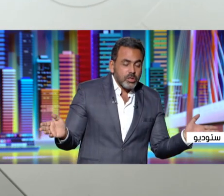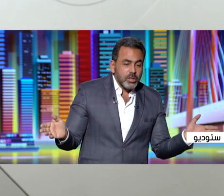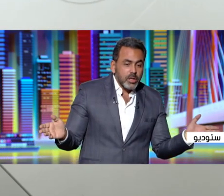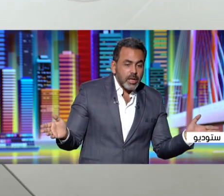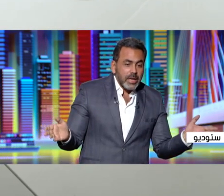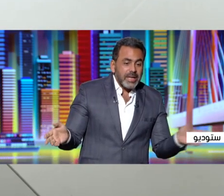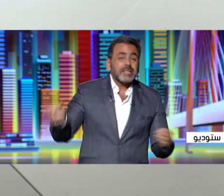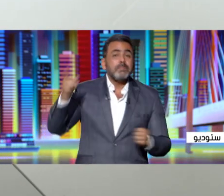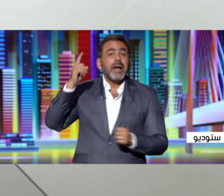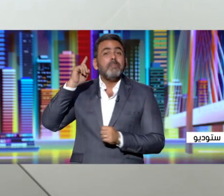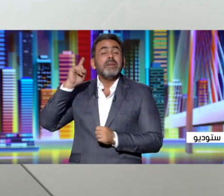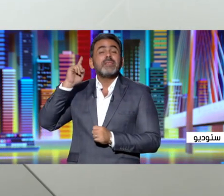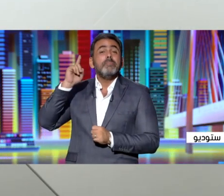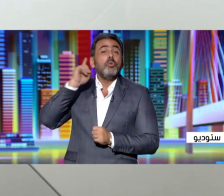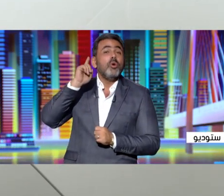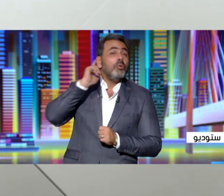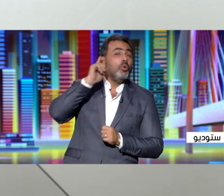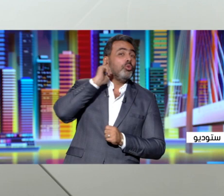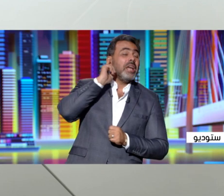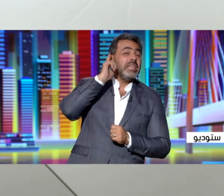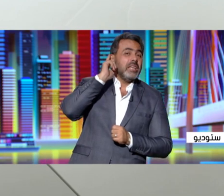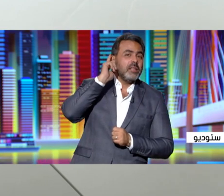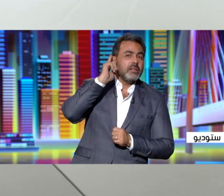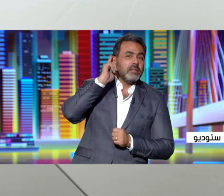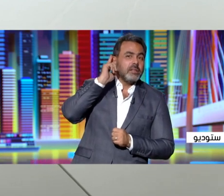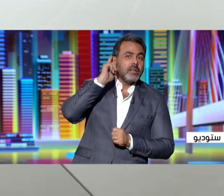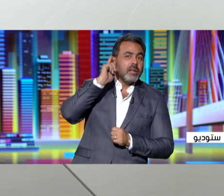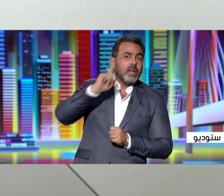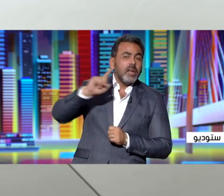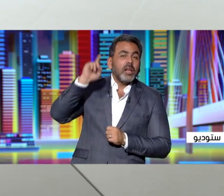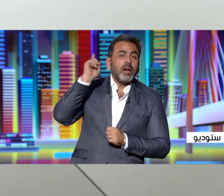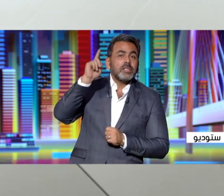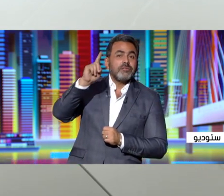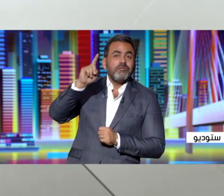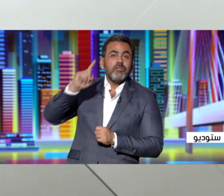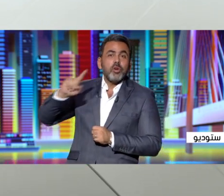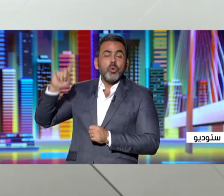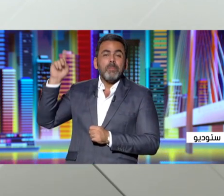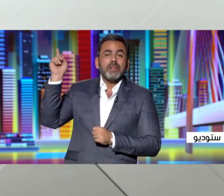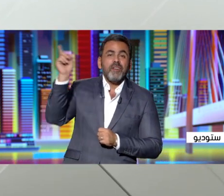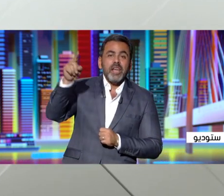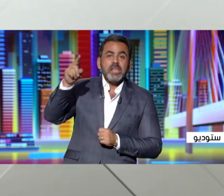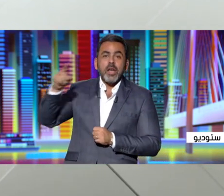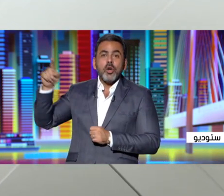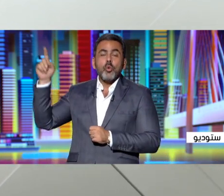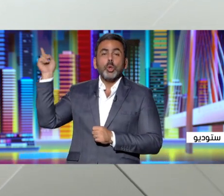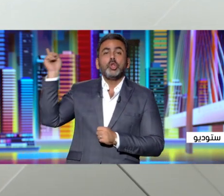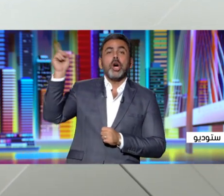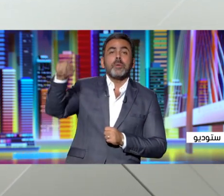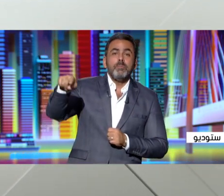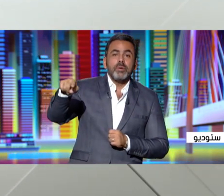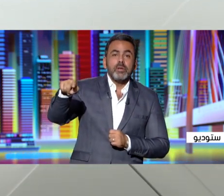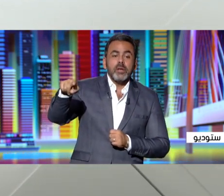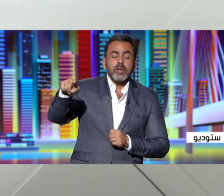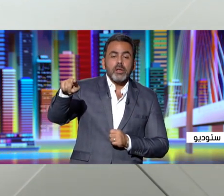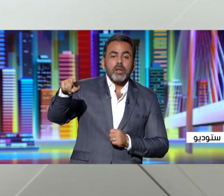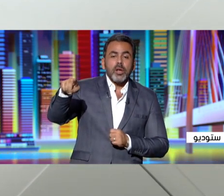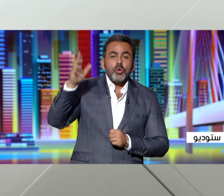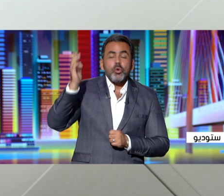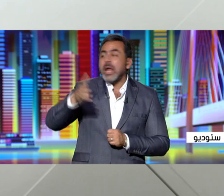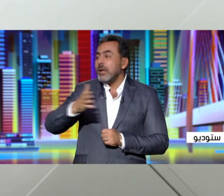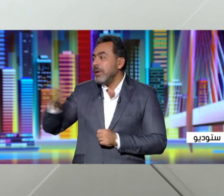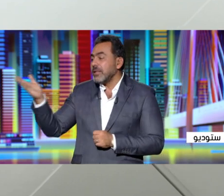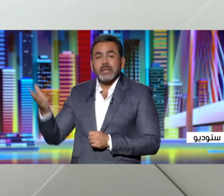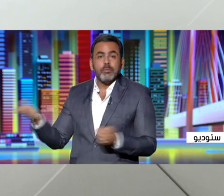ما يحدث يسمع باذنيه القذف والمدفعيه والضرب